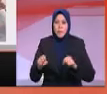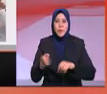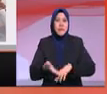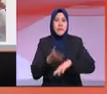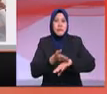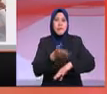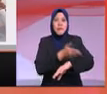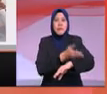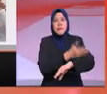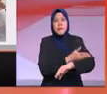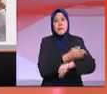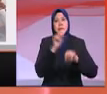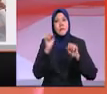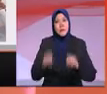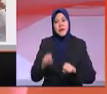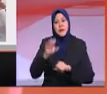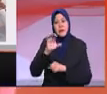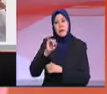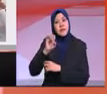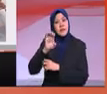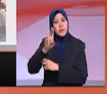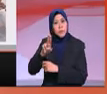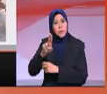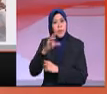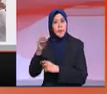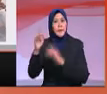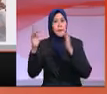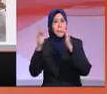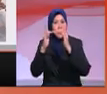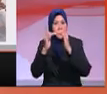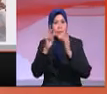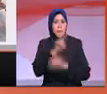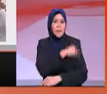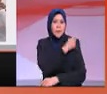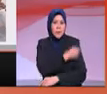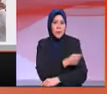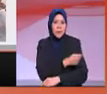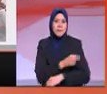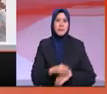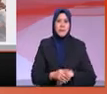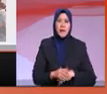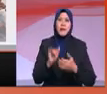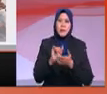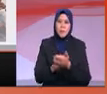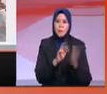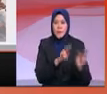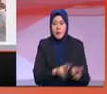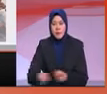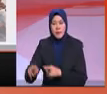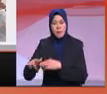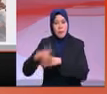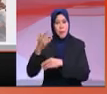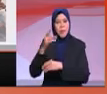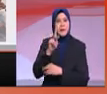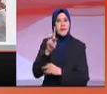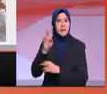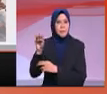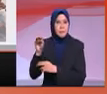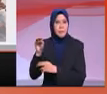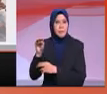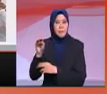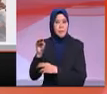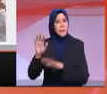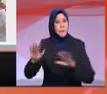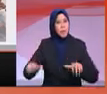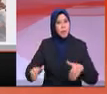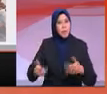tingkatkan kemampuan ICU dan juga katil-katil di hospital. Inilah perancangan awal kita, iaitu bagaimana